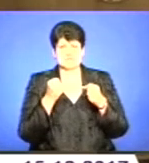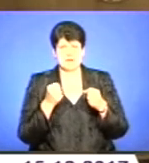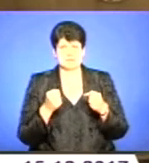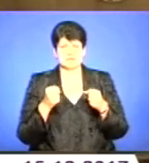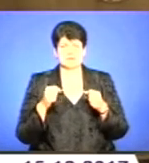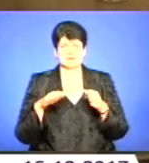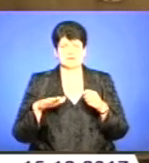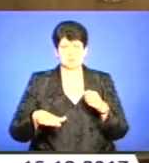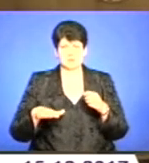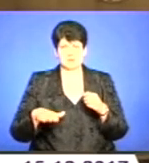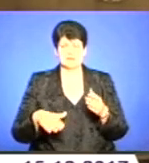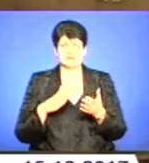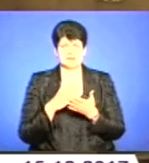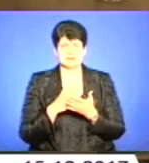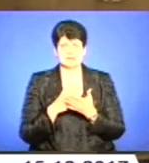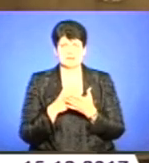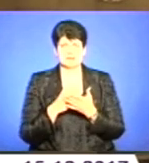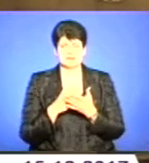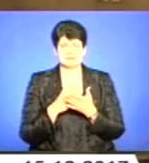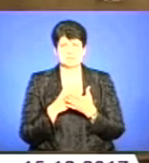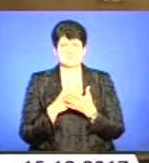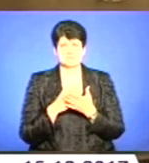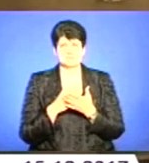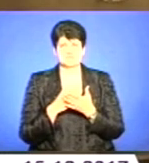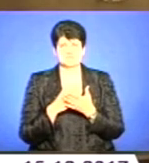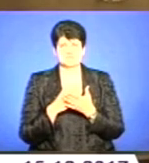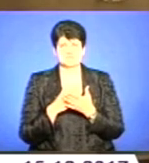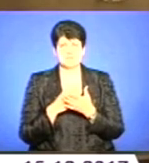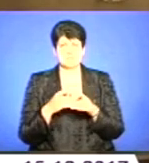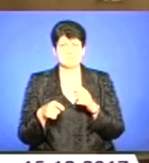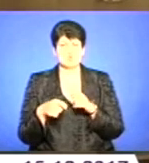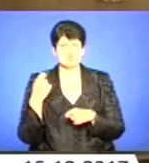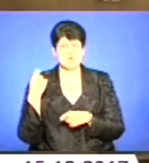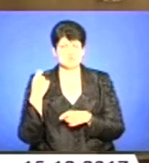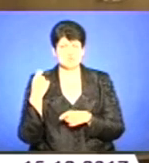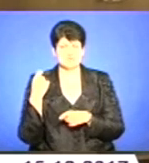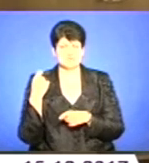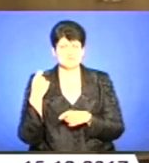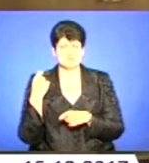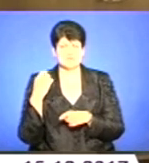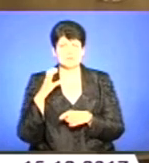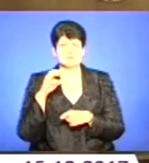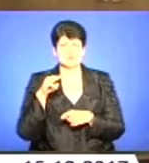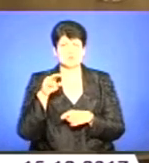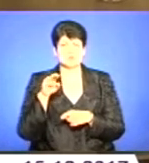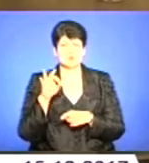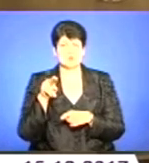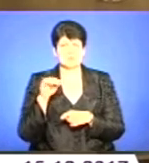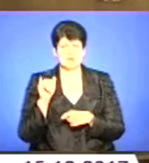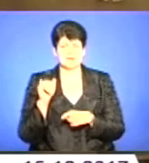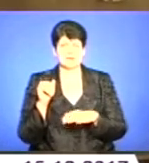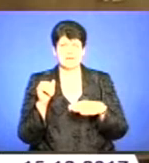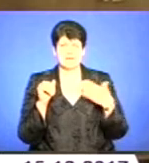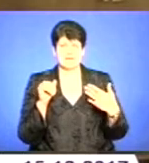кінцівки ми маємо ДВС-синдром і пошкодження стопи лівої нижньої